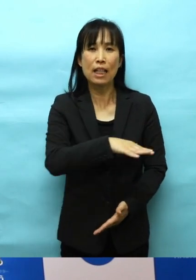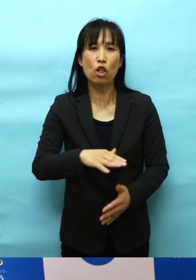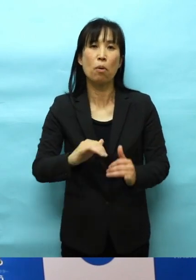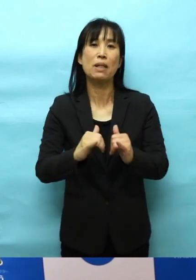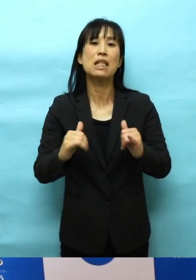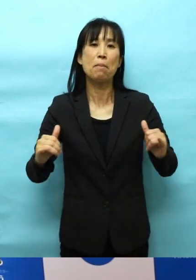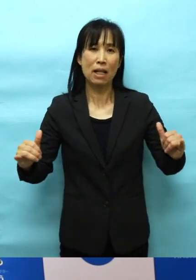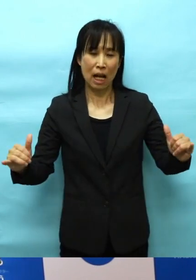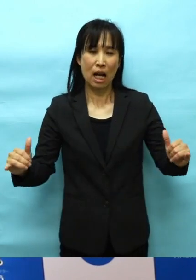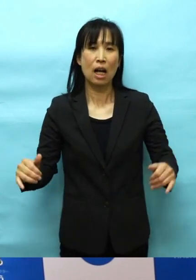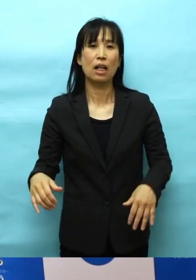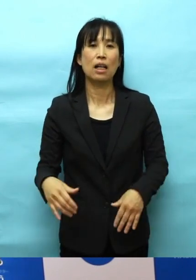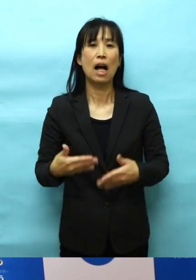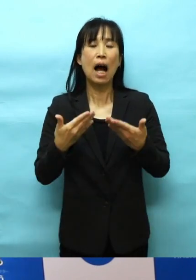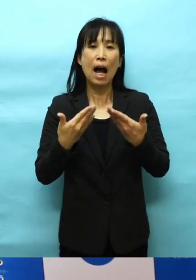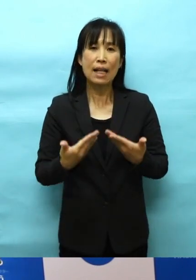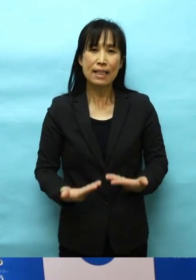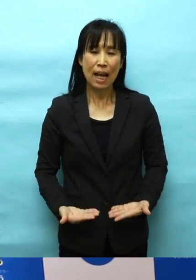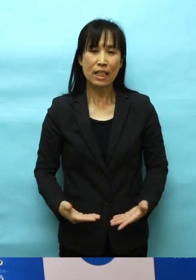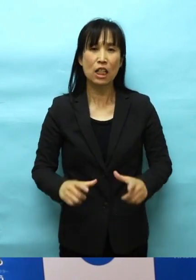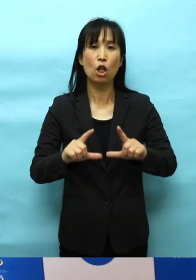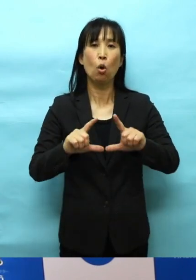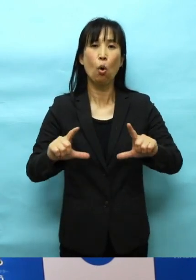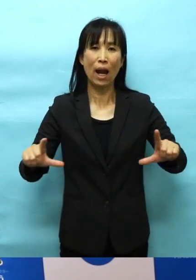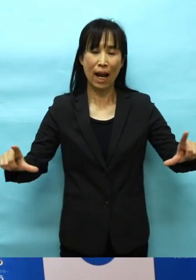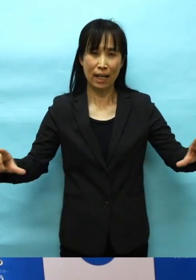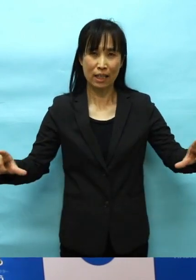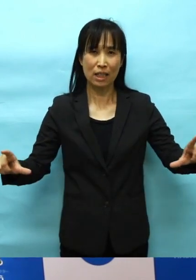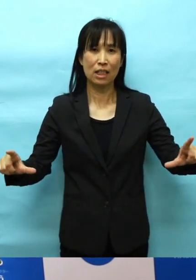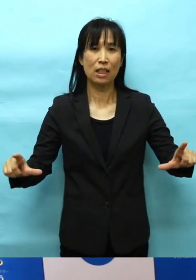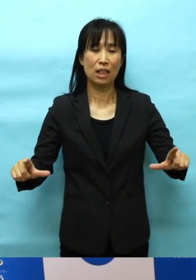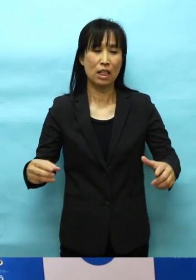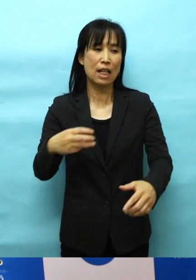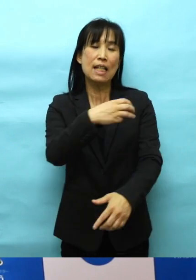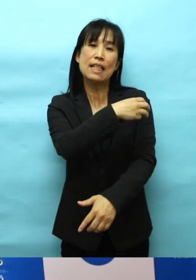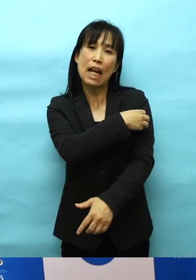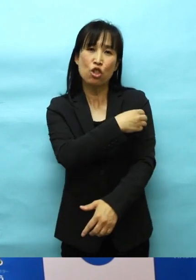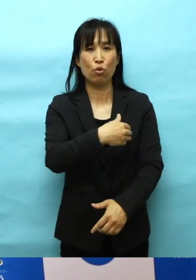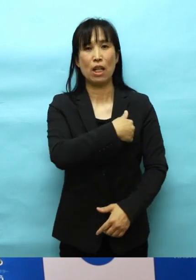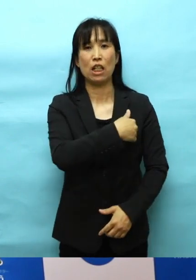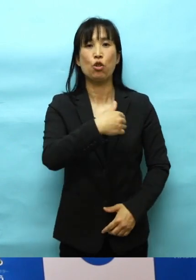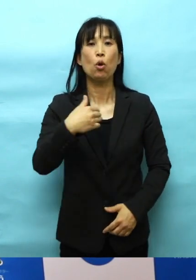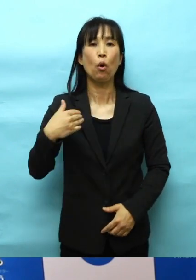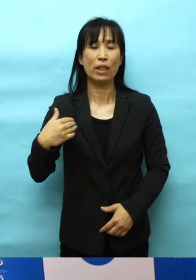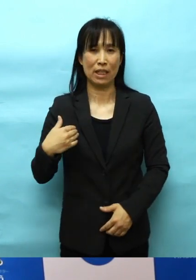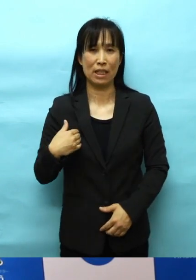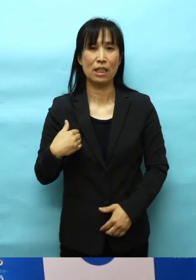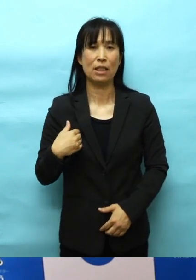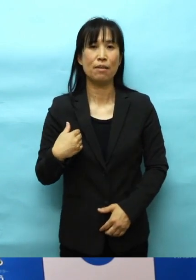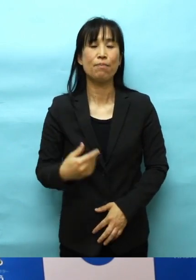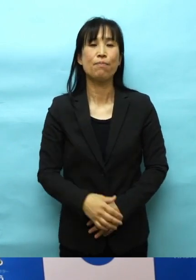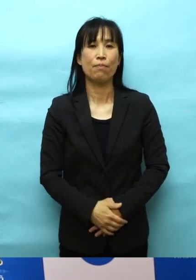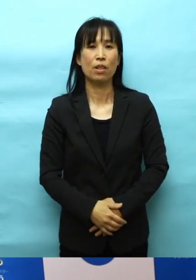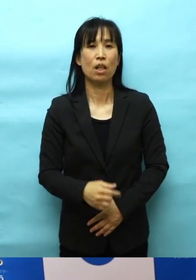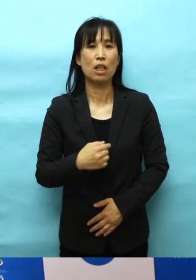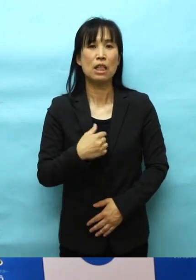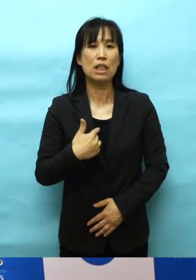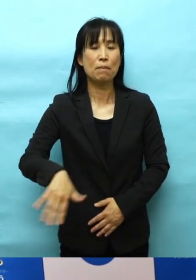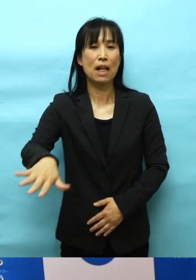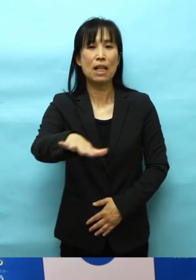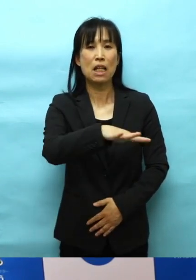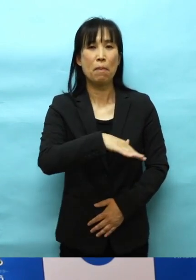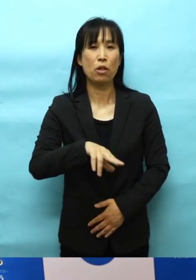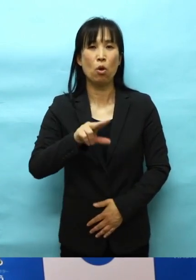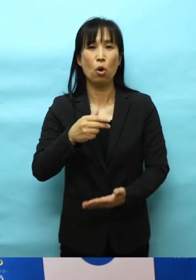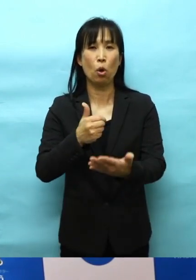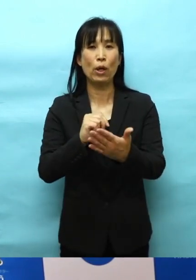すべての皆様が、安全に、そして公平に接種を受けていただくことができるよう、